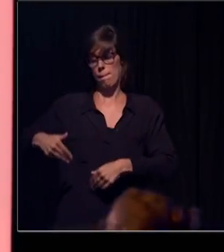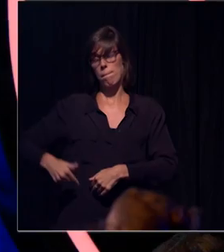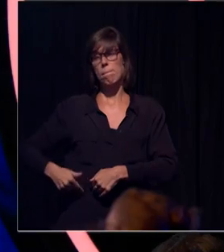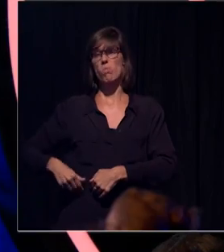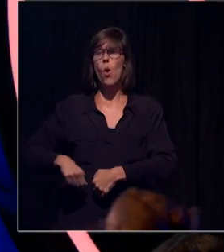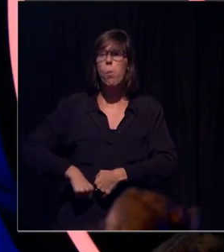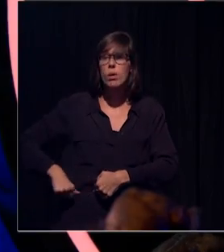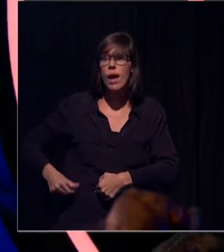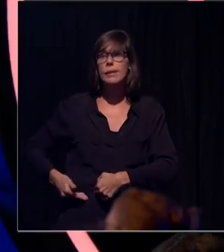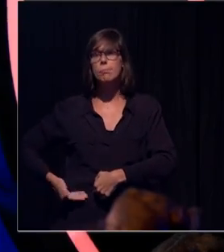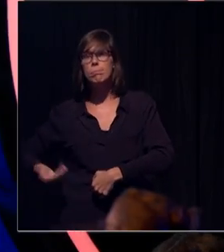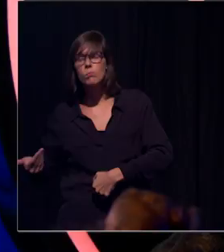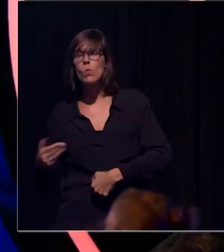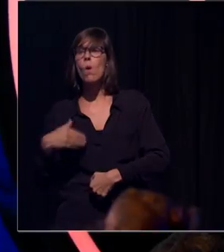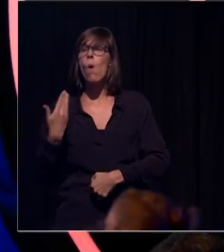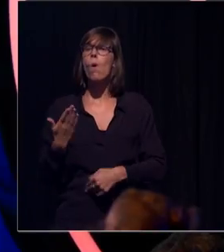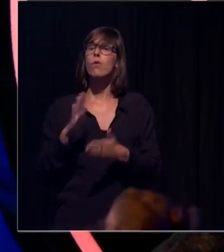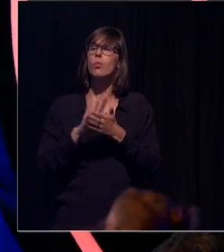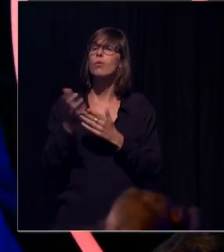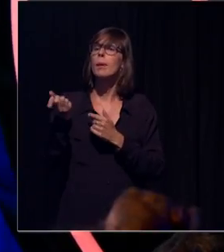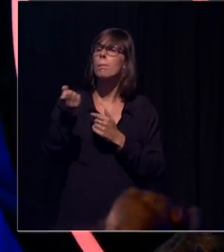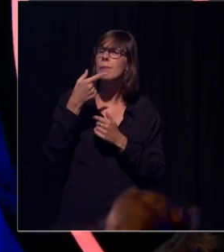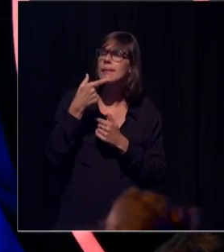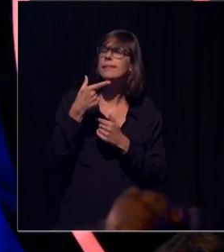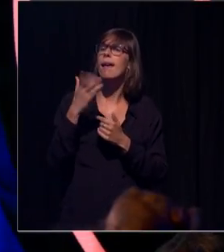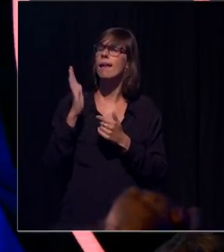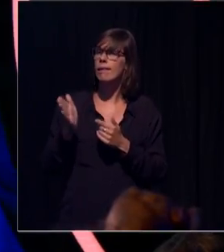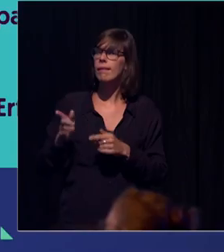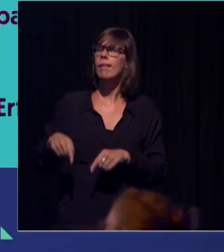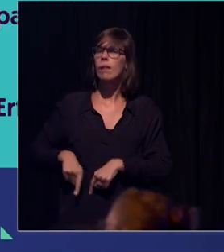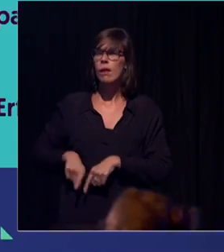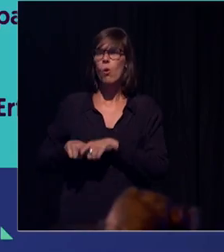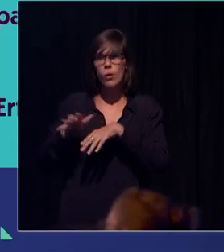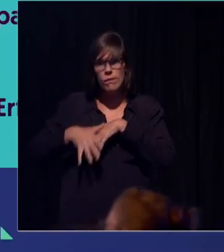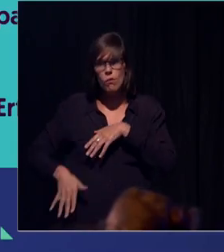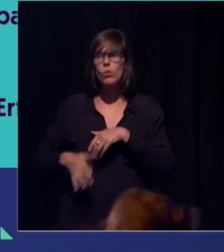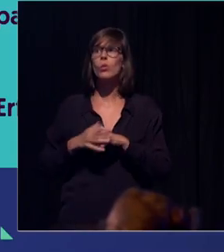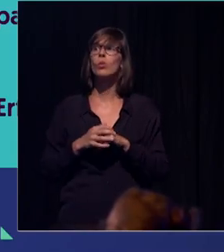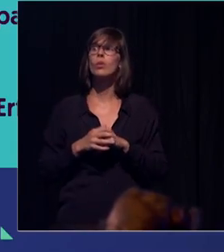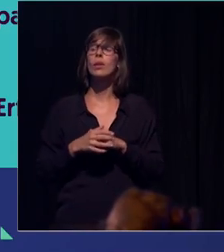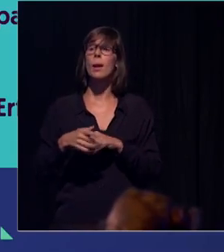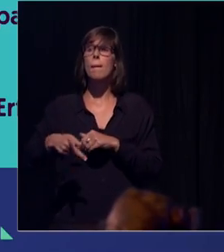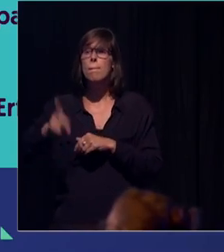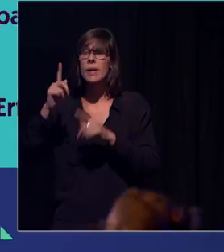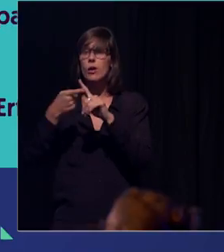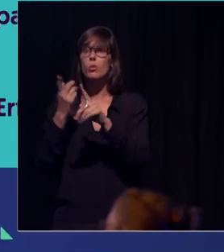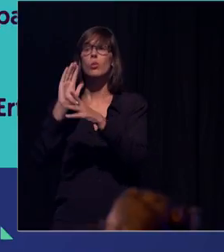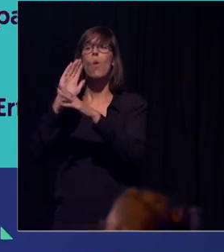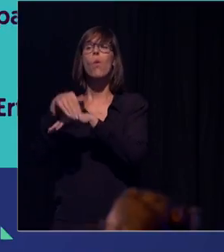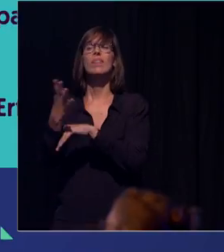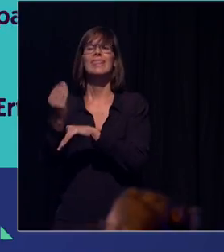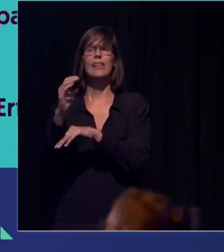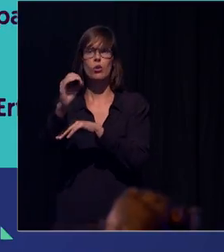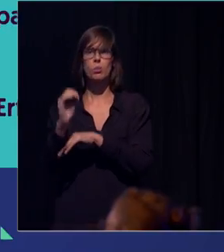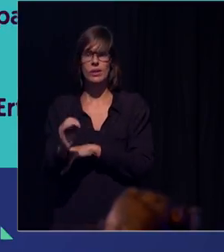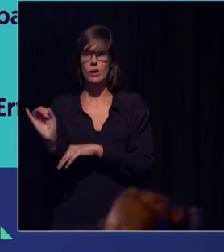diabetes. Het gros hebben andere vormen. Ik heb u al het voorbeeld gegeven van die pancreasoperaties. Ik heb u